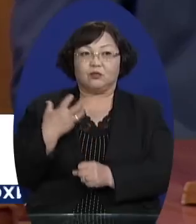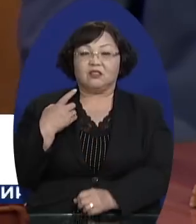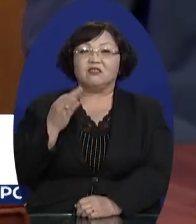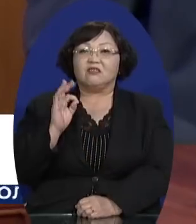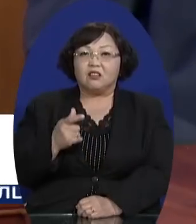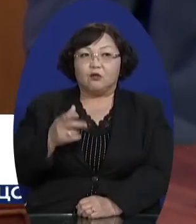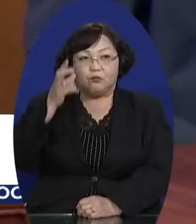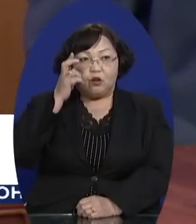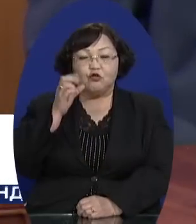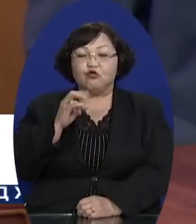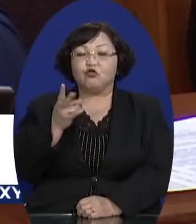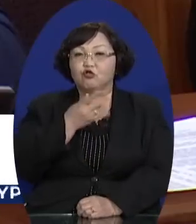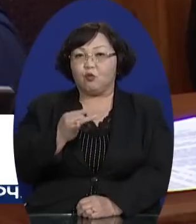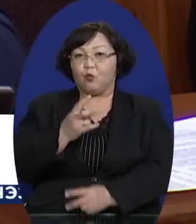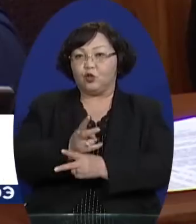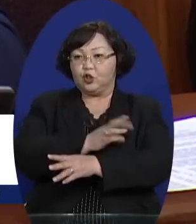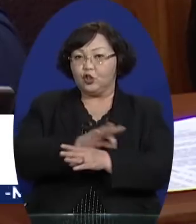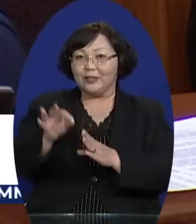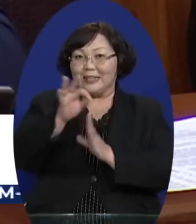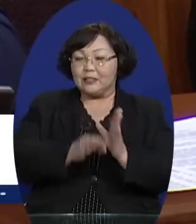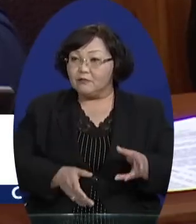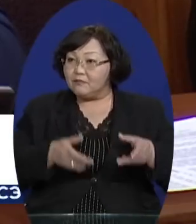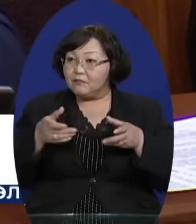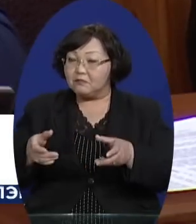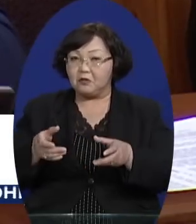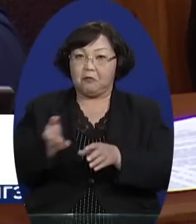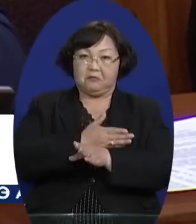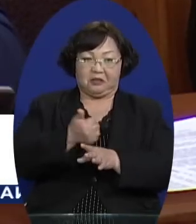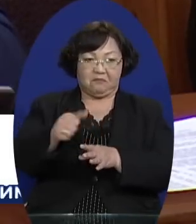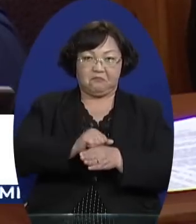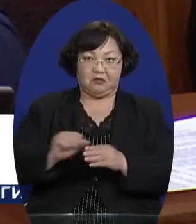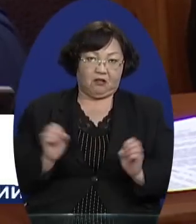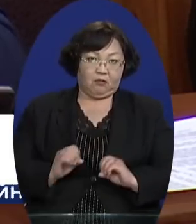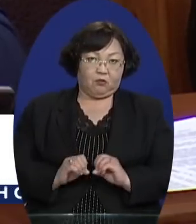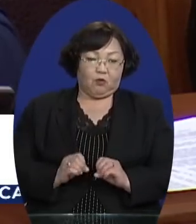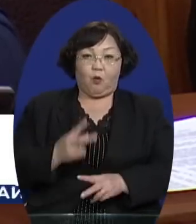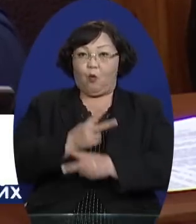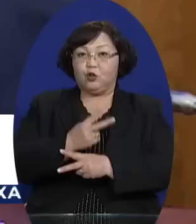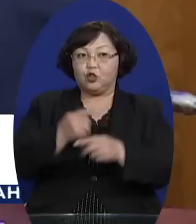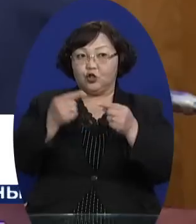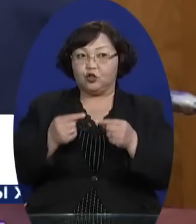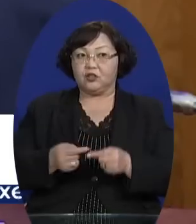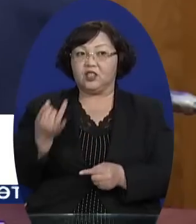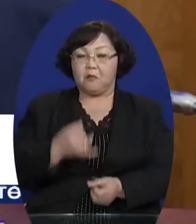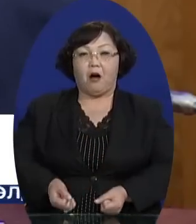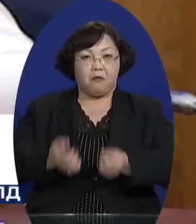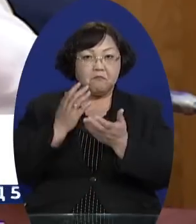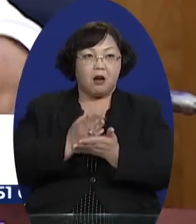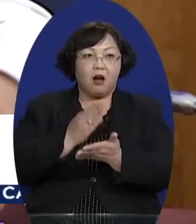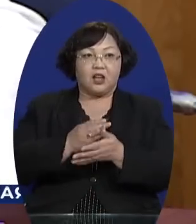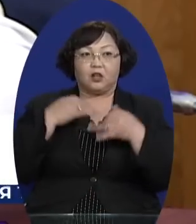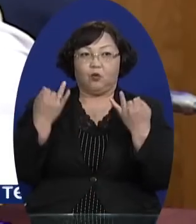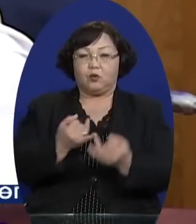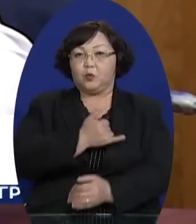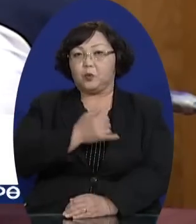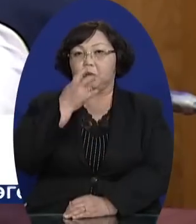хуулийн төслийг хилцүүлэхэд бэлтгэхдээ тухайн шаардлагыг хангаагүй. Өөрөөр хэлбэл хуулийн зөрчил үүсгэсэн байна гэж Улсын хурлын удирдлага